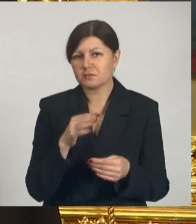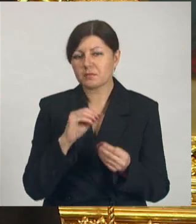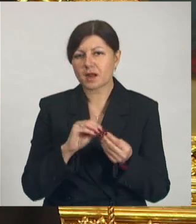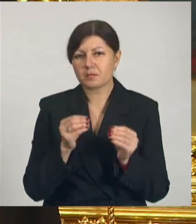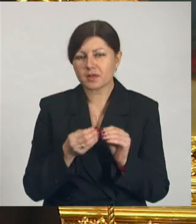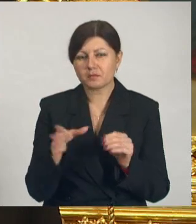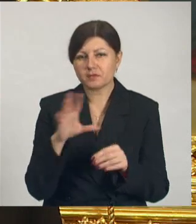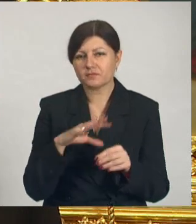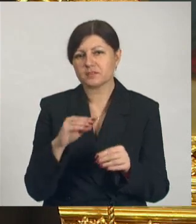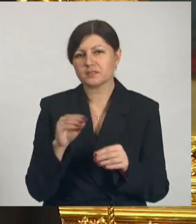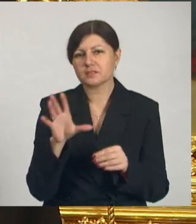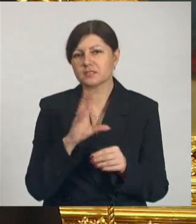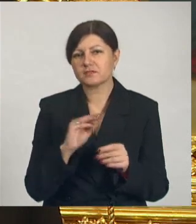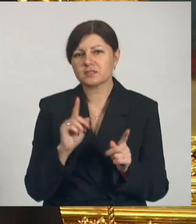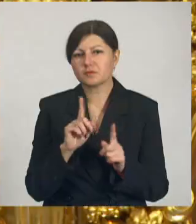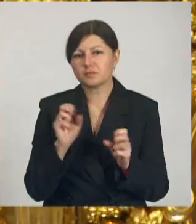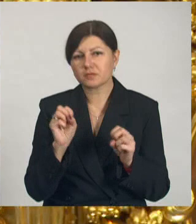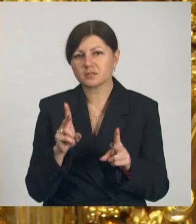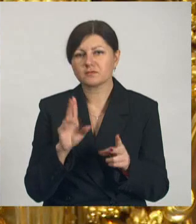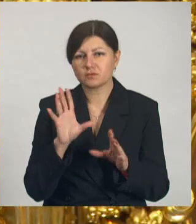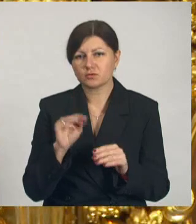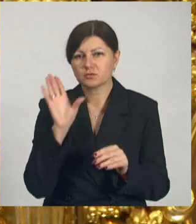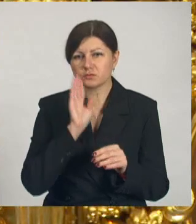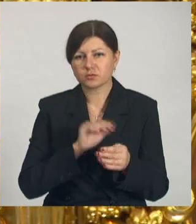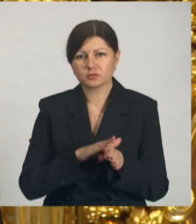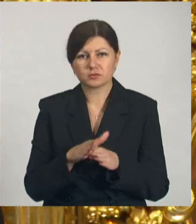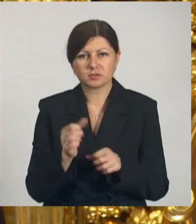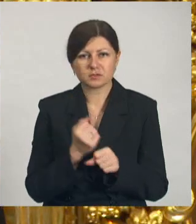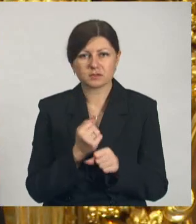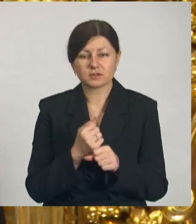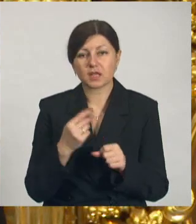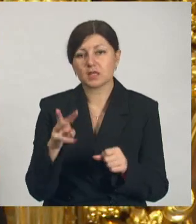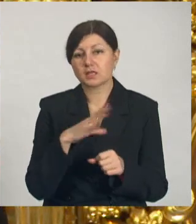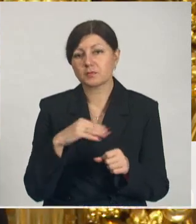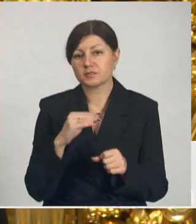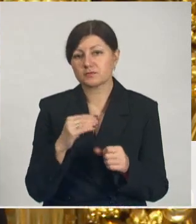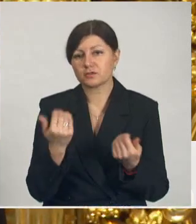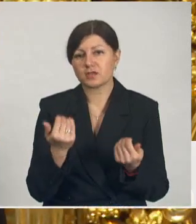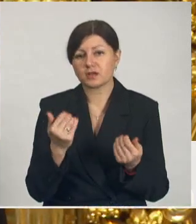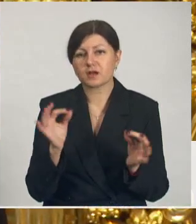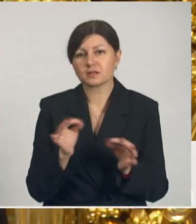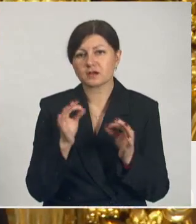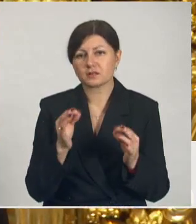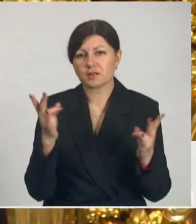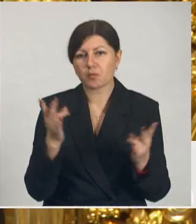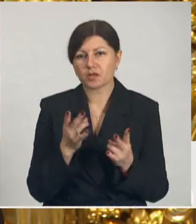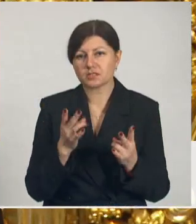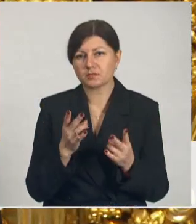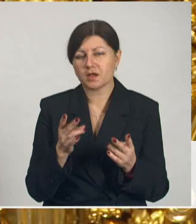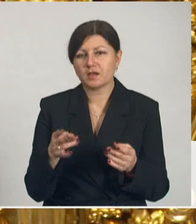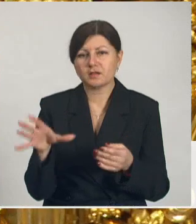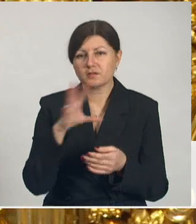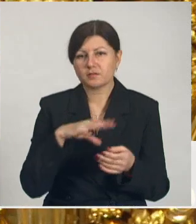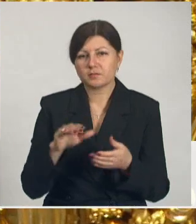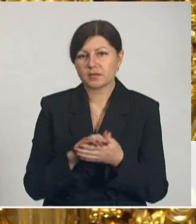проблемами, со всеми вызовами всегда справимся. Нам сегодня, как никогда, необходимо единение,